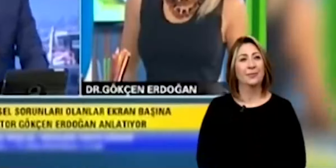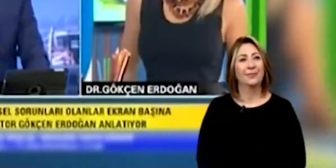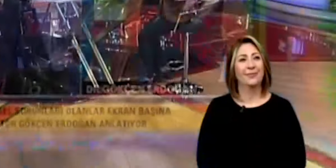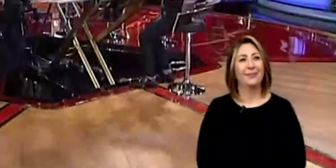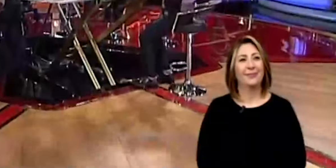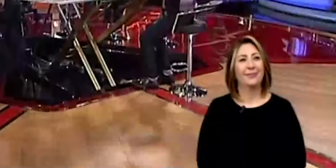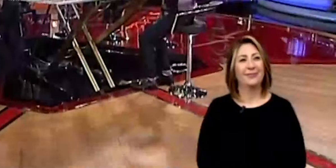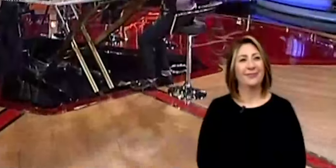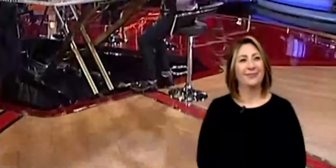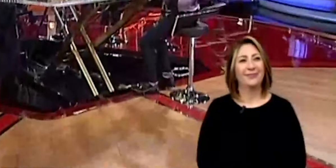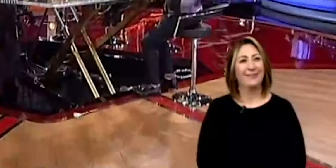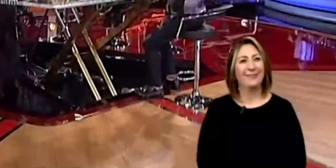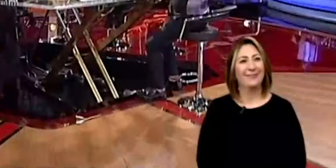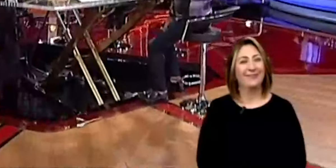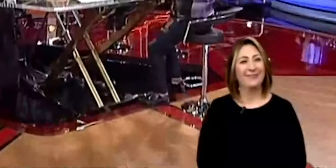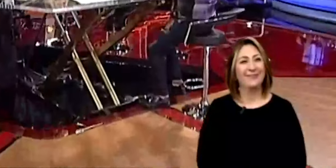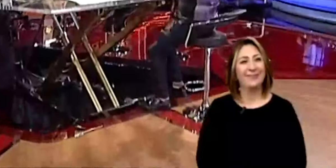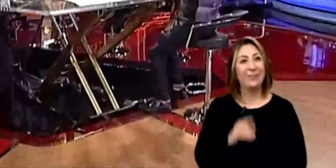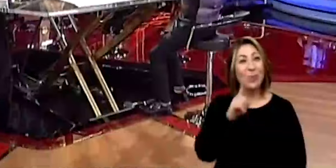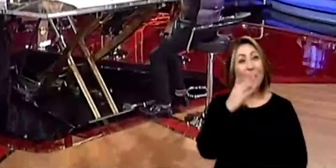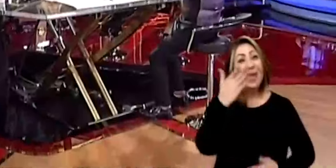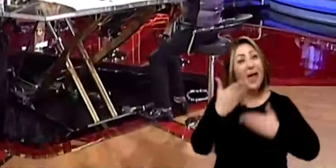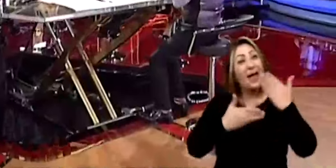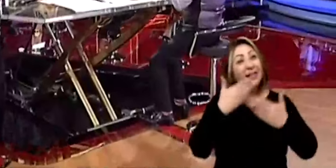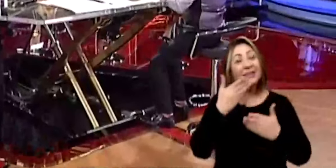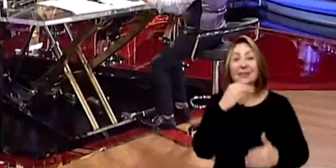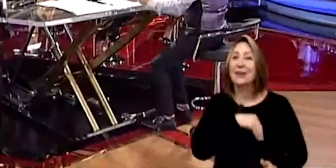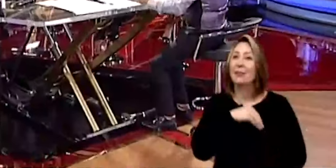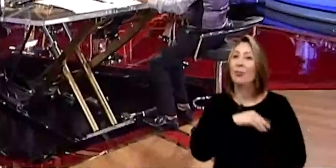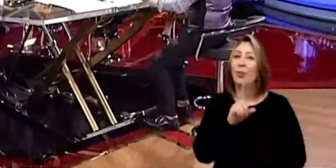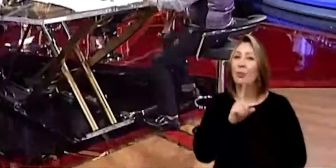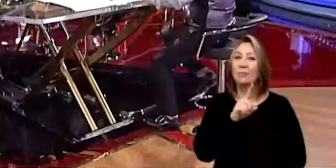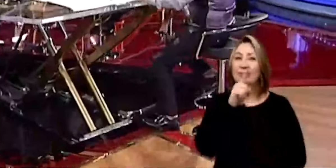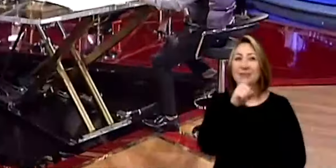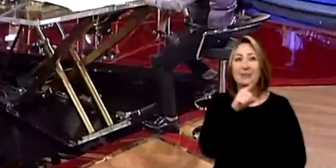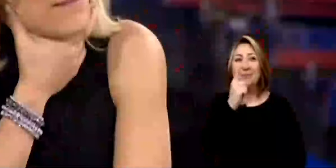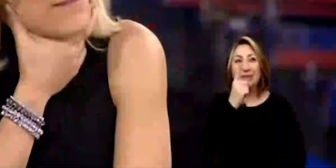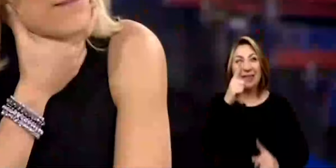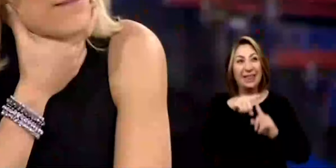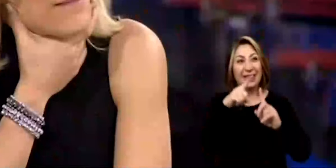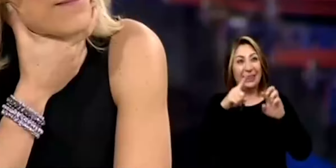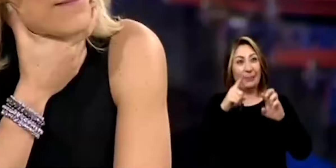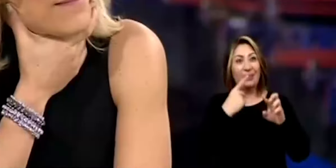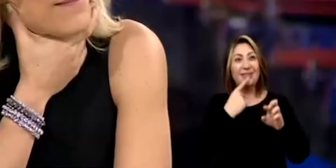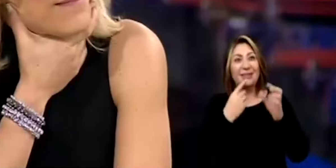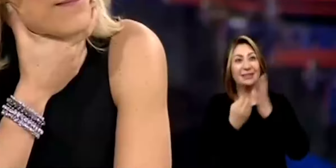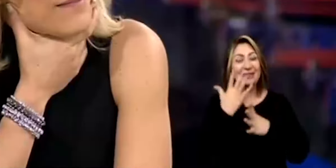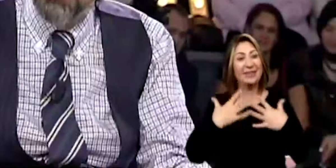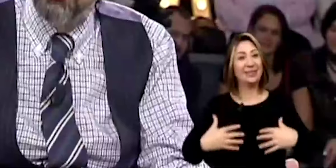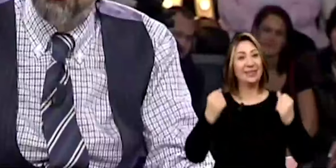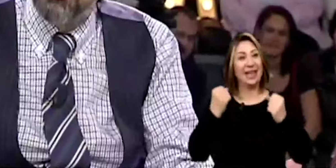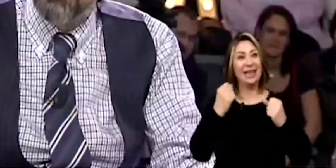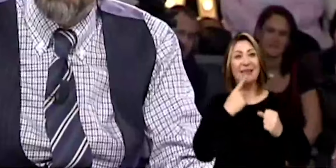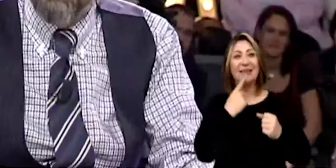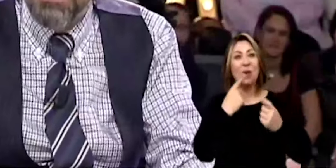günde eşimle... Bu böyle tabirlerin olduğunu sanmıyorum. Bu herhalde siz bir tıp dili gelişti. Yani bir sağlık diliyle